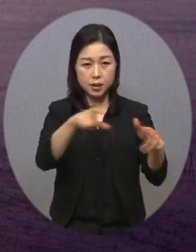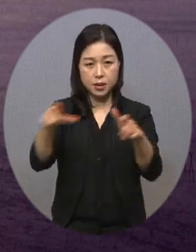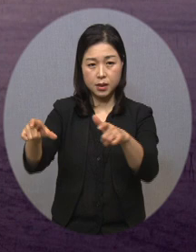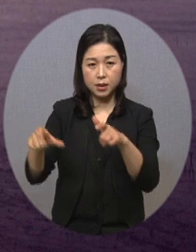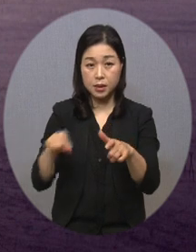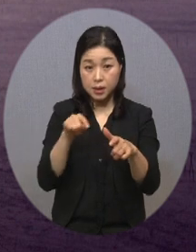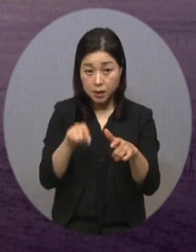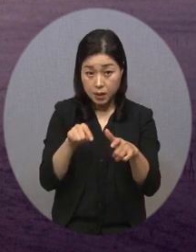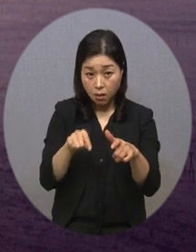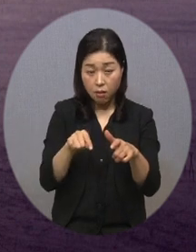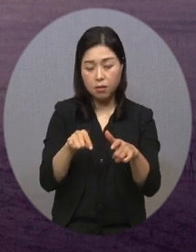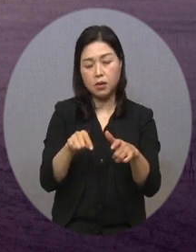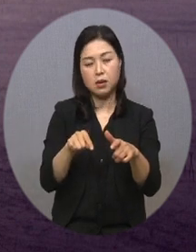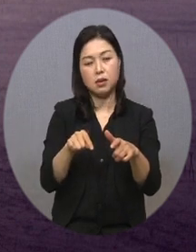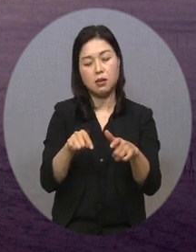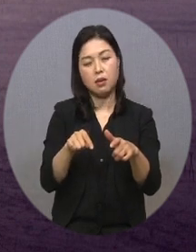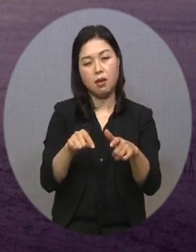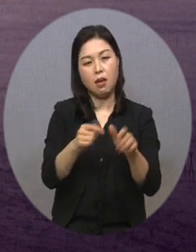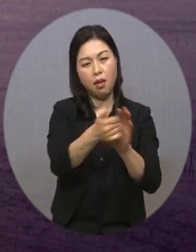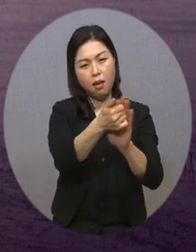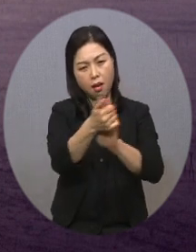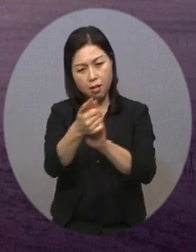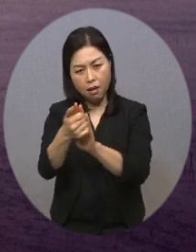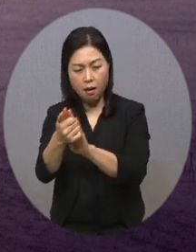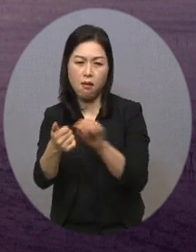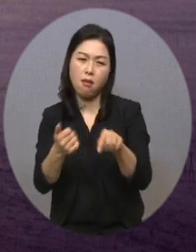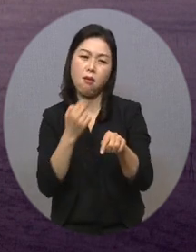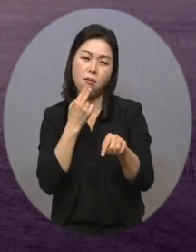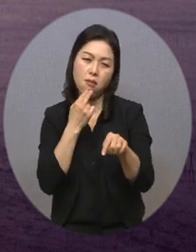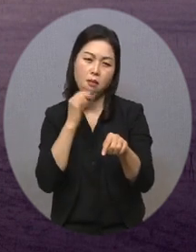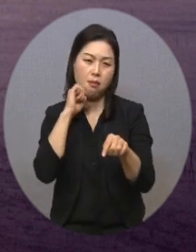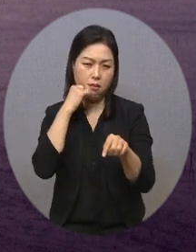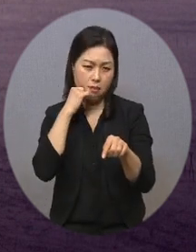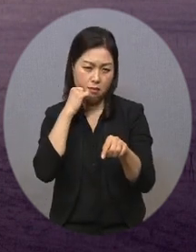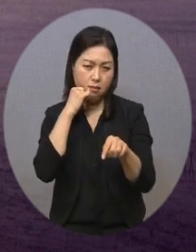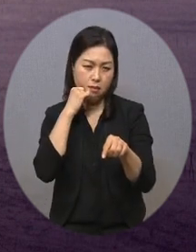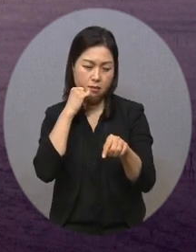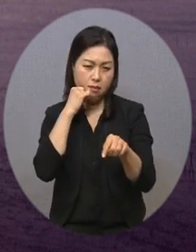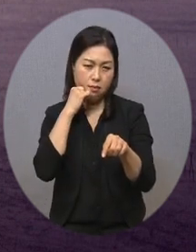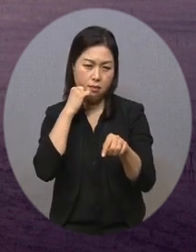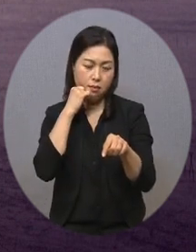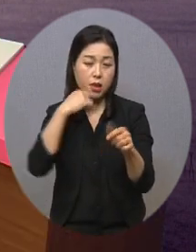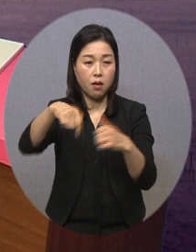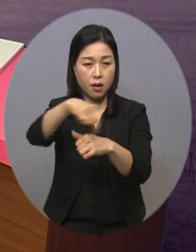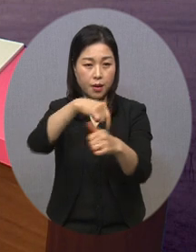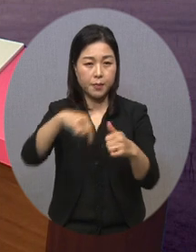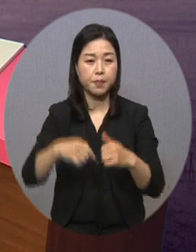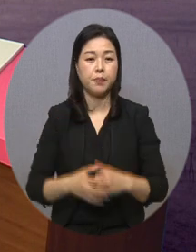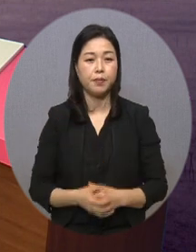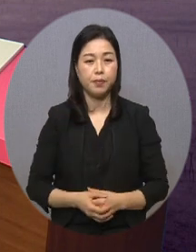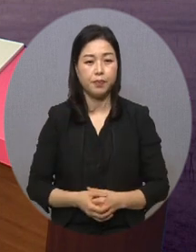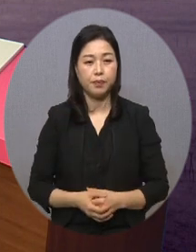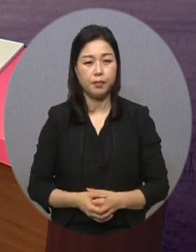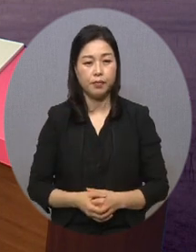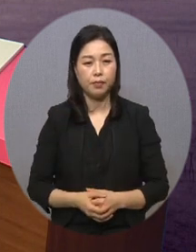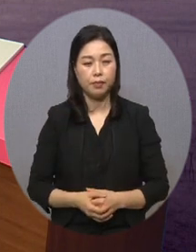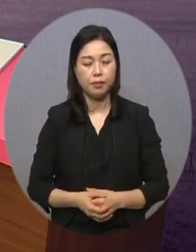그런 장소가 오히려 복지의 혜택을 보지 못하는 그런 상황에 놓여 있는 게 현실입니다. 그런